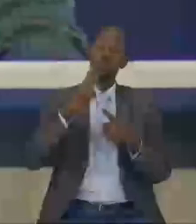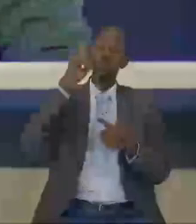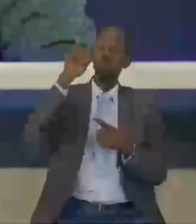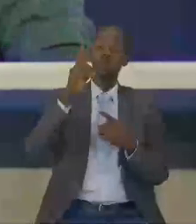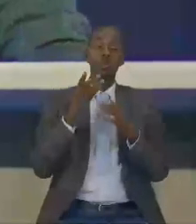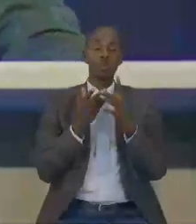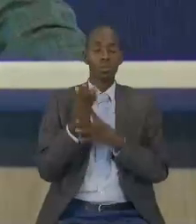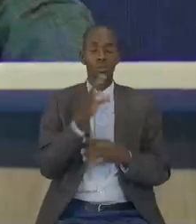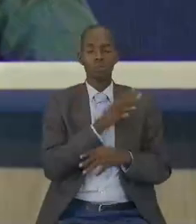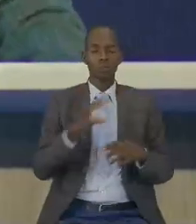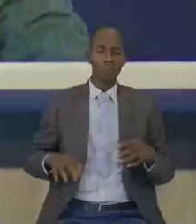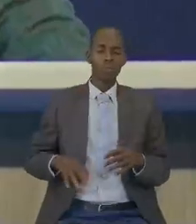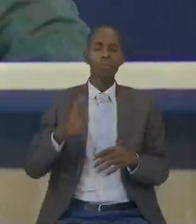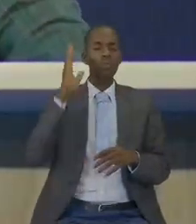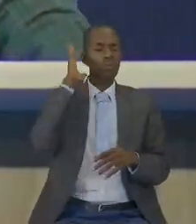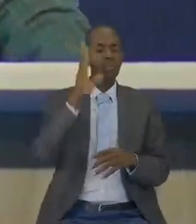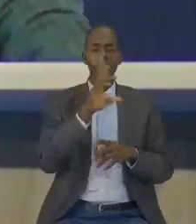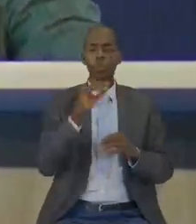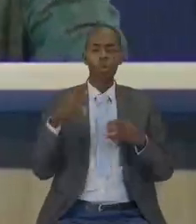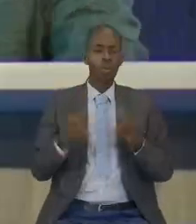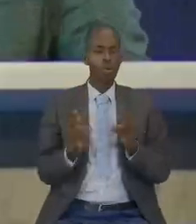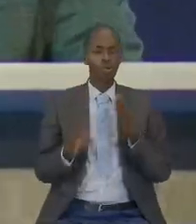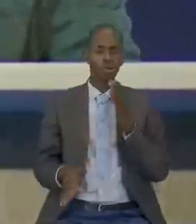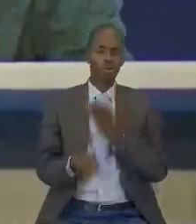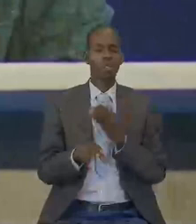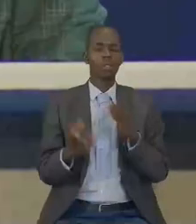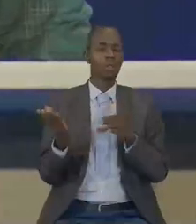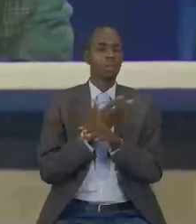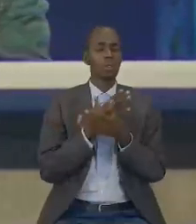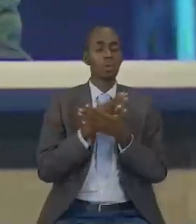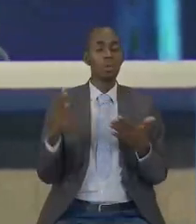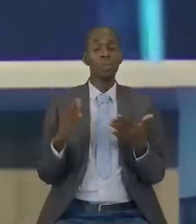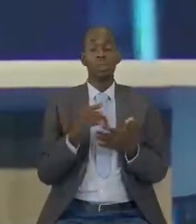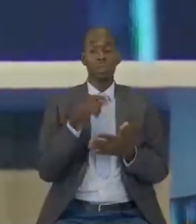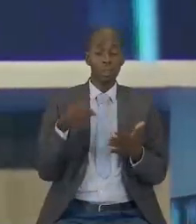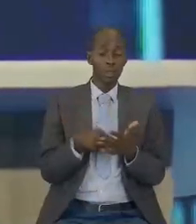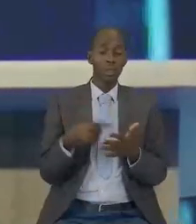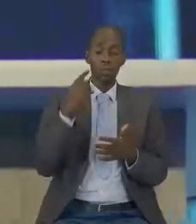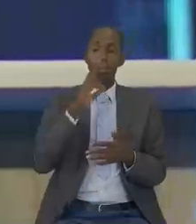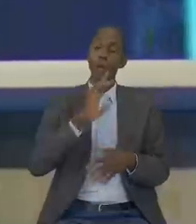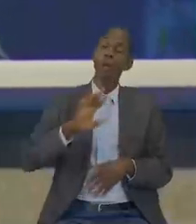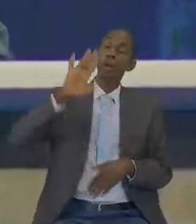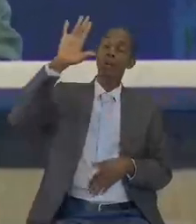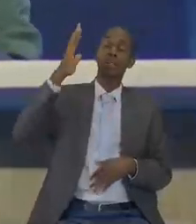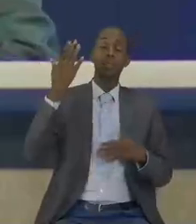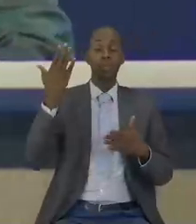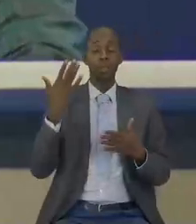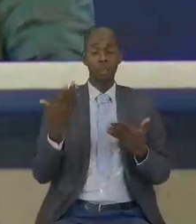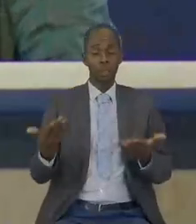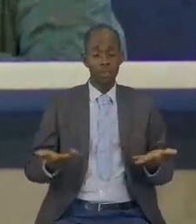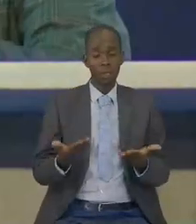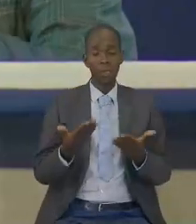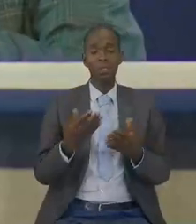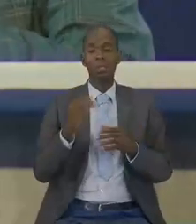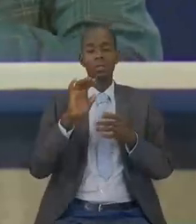vient à toi par Christ, tu ne vas pas le rejeter. Voici ceux-là qui lèvent la main, ici,